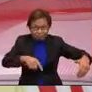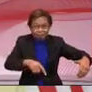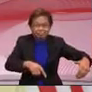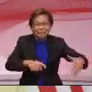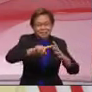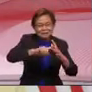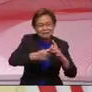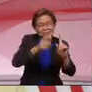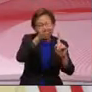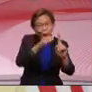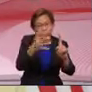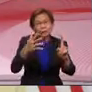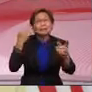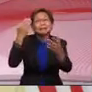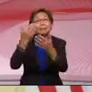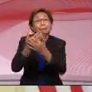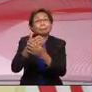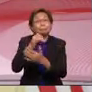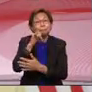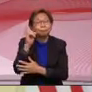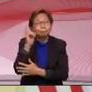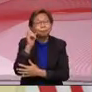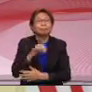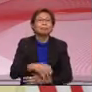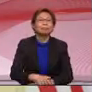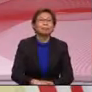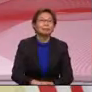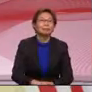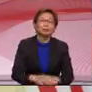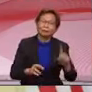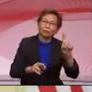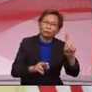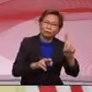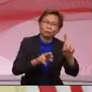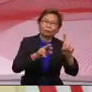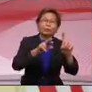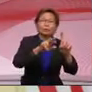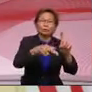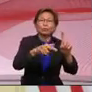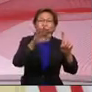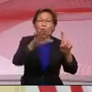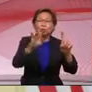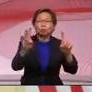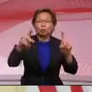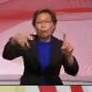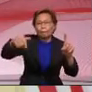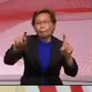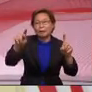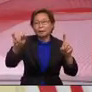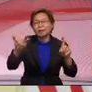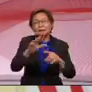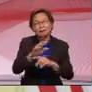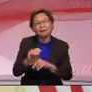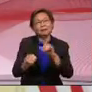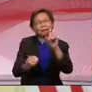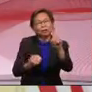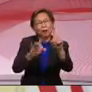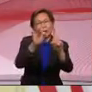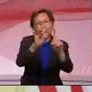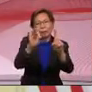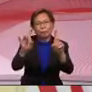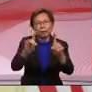sejak dari 1 Mei hingga semalam, seramai 1,057 parti dan